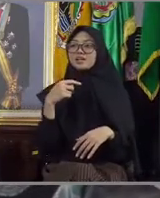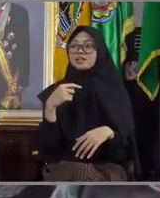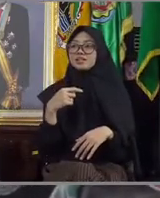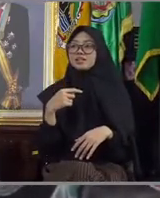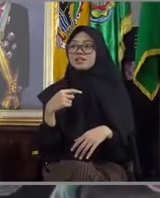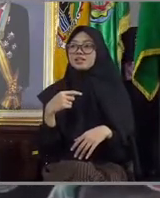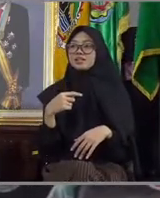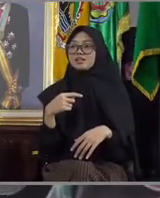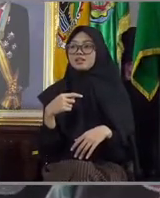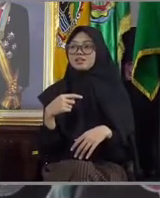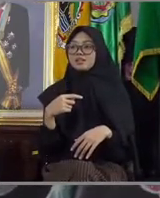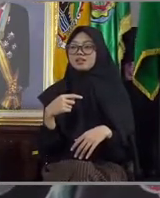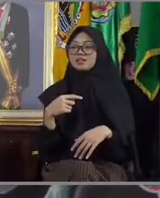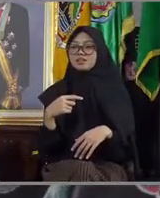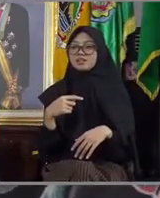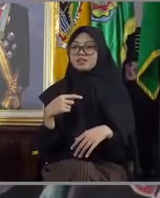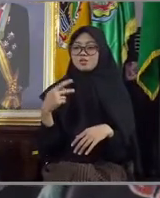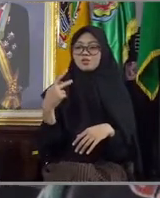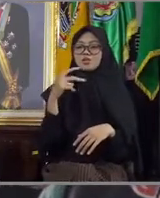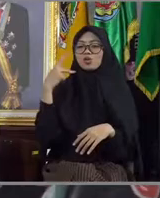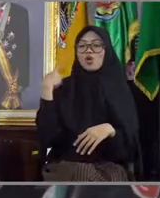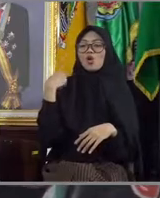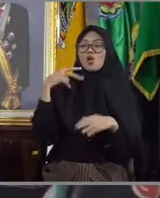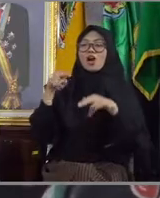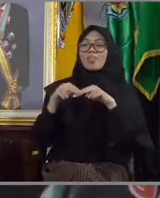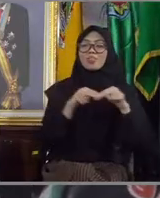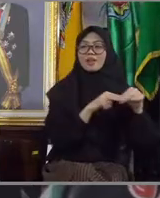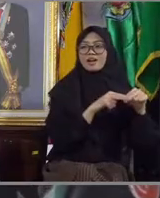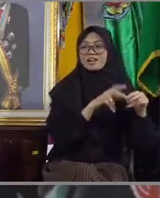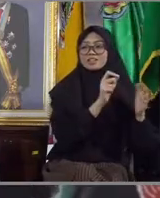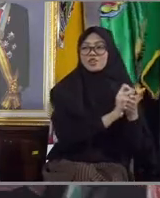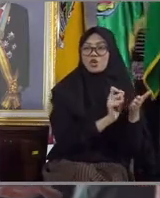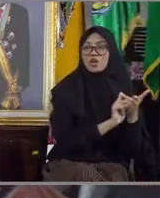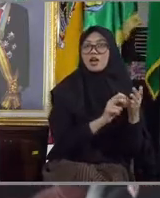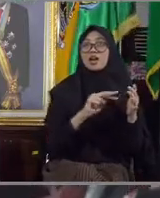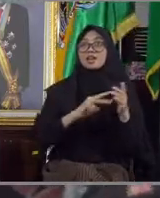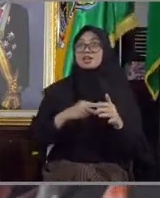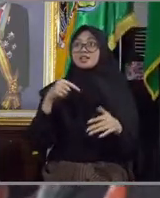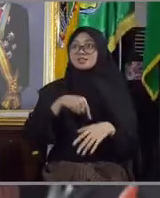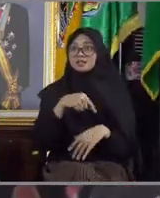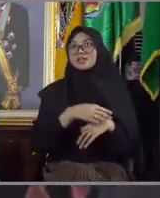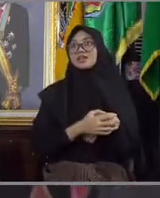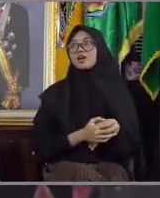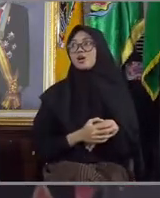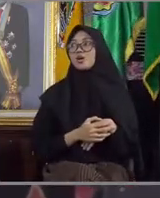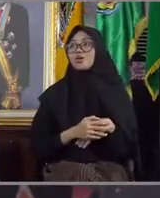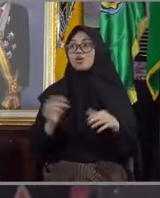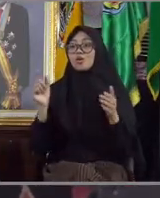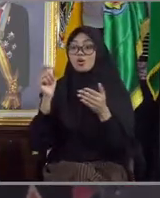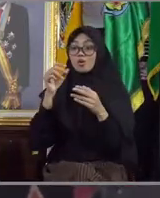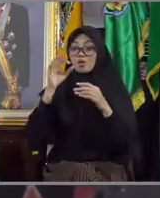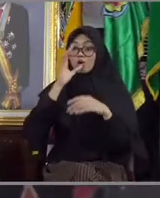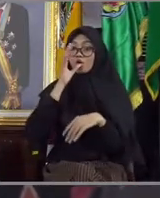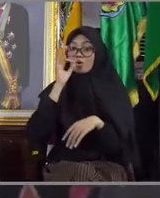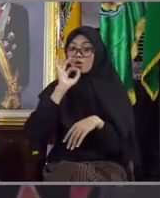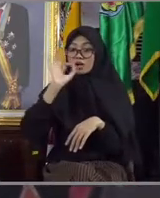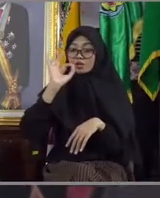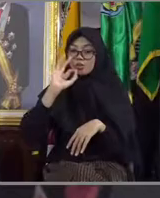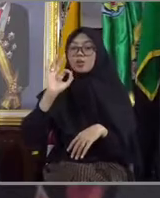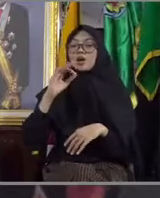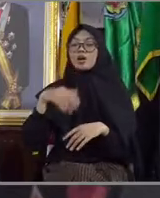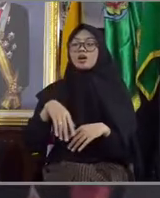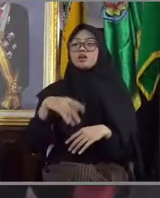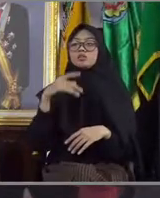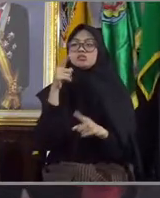bukan saya ya Pak, ini teman-teman saya. Loh ya enggak, umpama. Jadi maksud saya gini, kan orang tua tidak bisa nanti hanya sekedar menyalahkan, toh itu anak